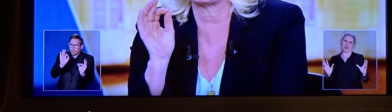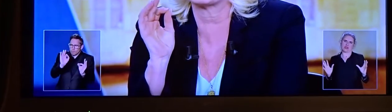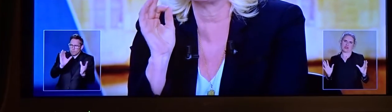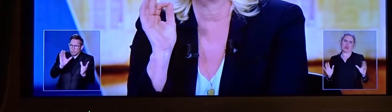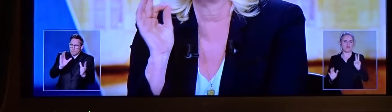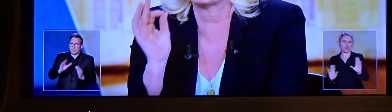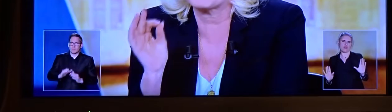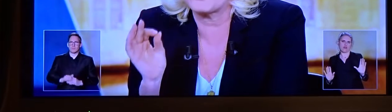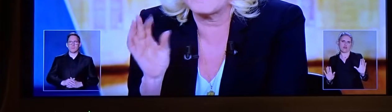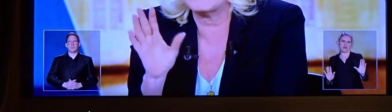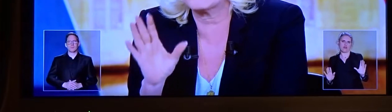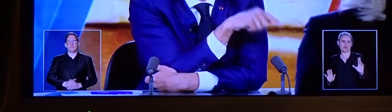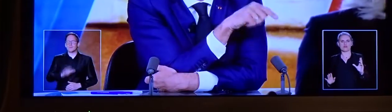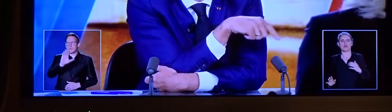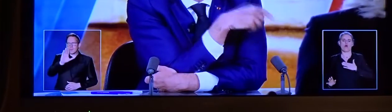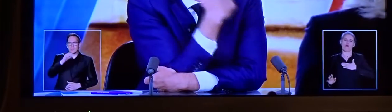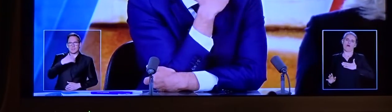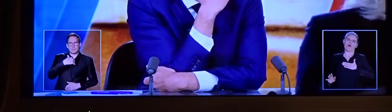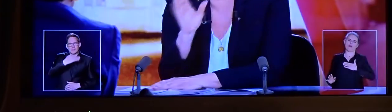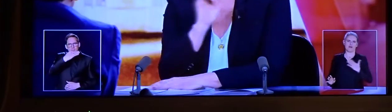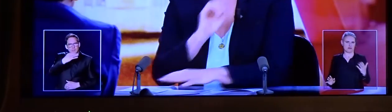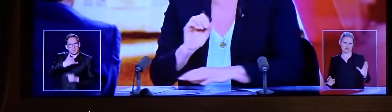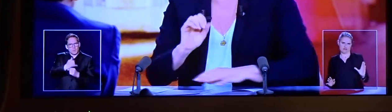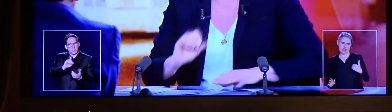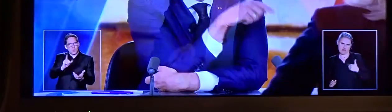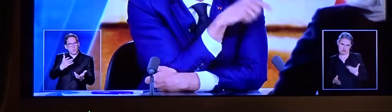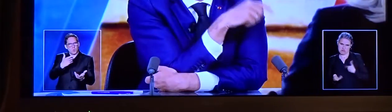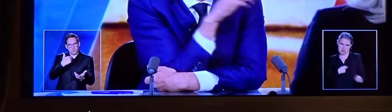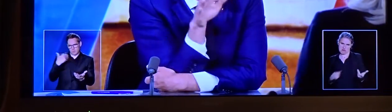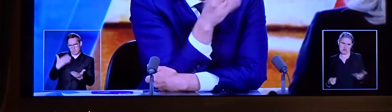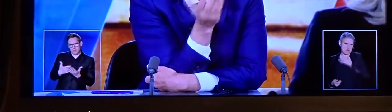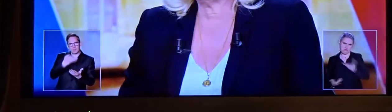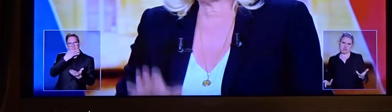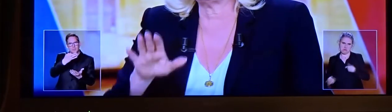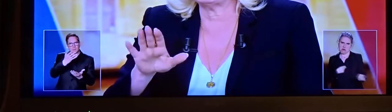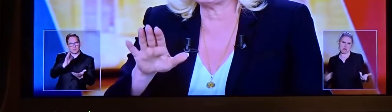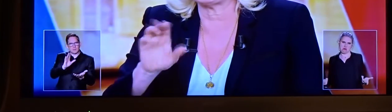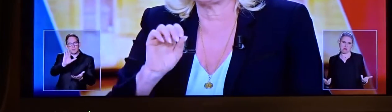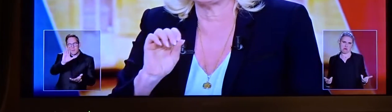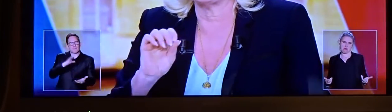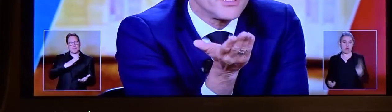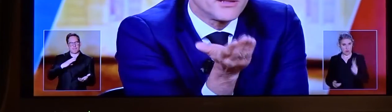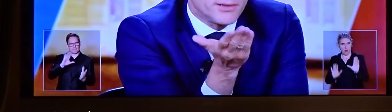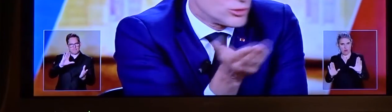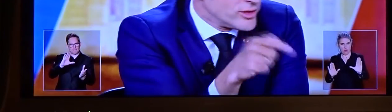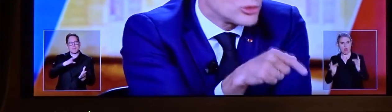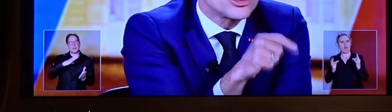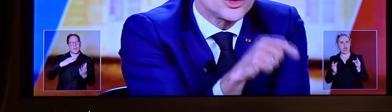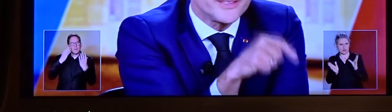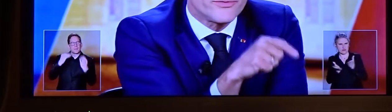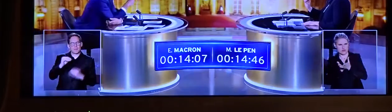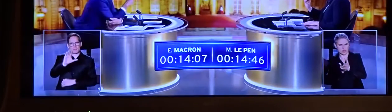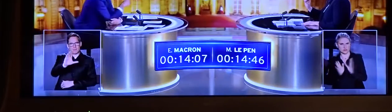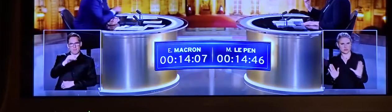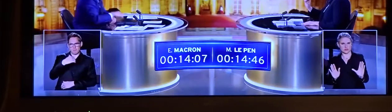être dans une posture. Est-ce que ce que je dis est faux ? Que ça n'est pas dit. Est-ce que ce que je dis est faux ? C'est pas dit, c'était... Non, je réagis sur le faux. Est-ce que ce